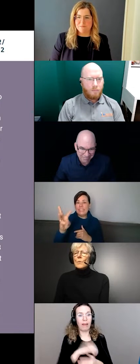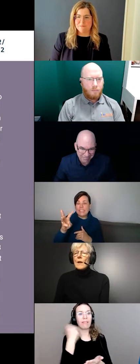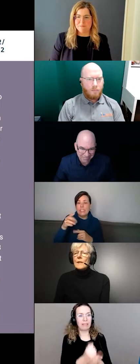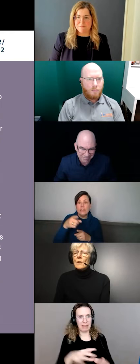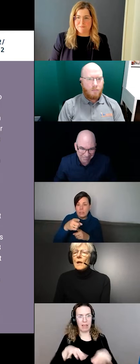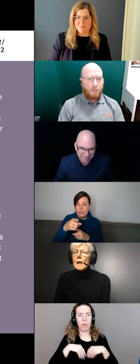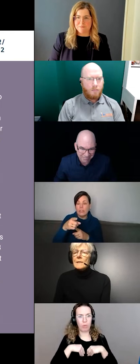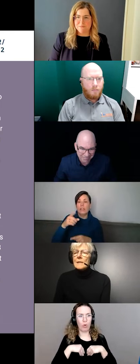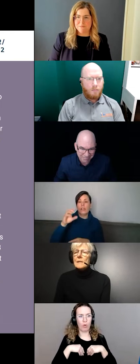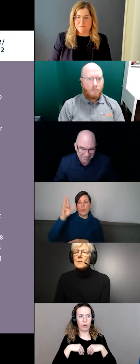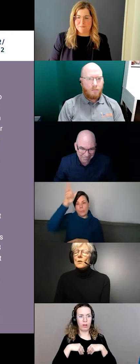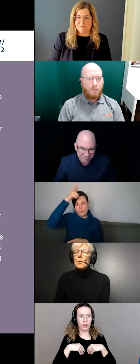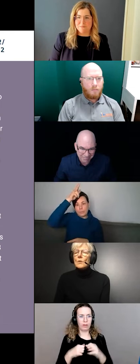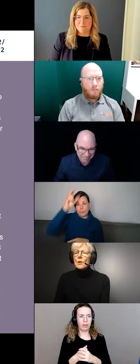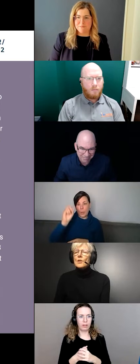approuvée